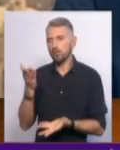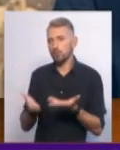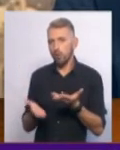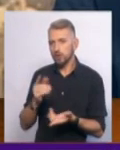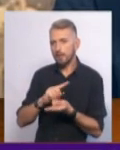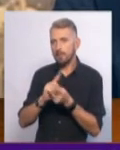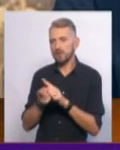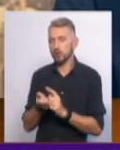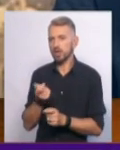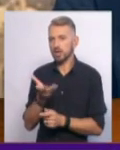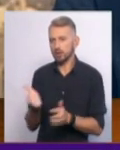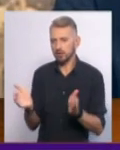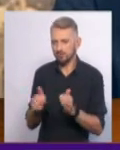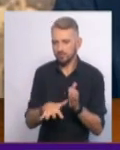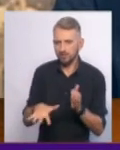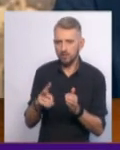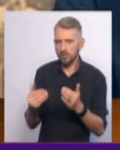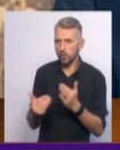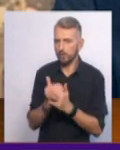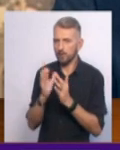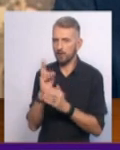перетворили кілька невеличких діляночок на нові сквери?